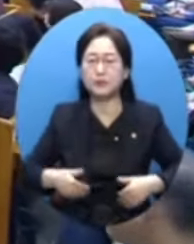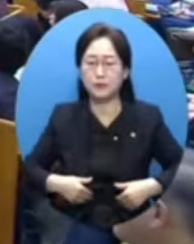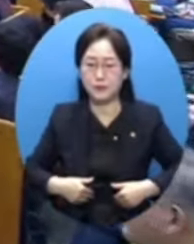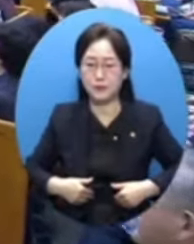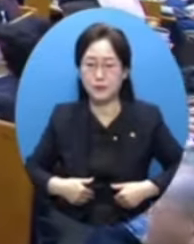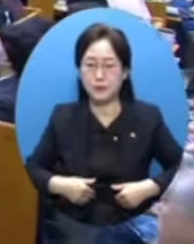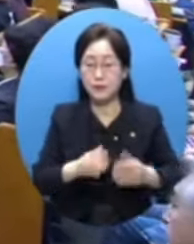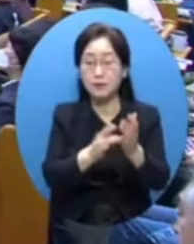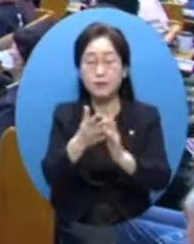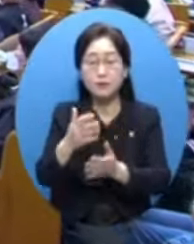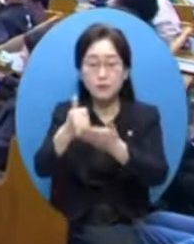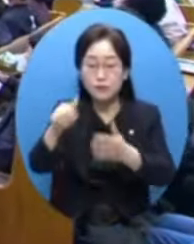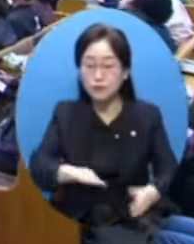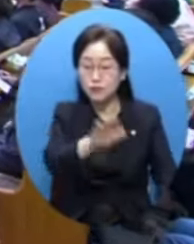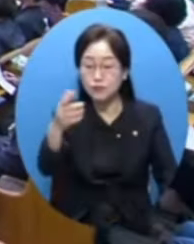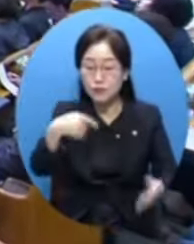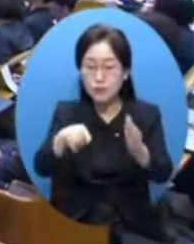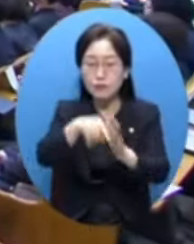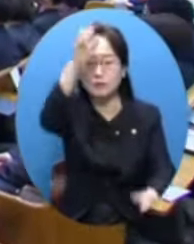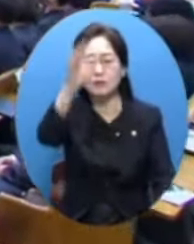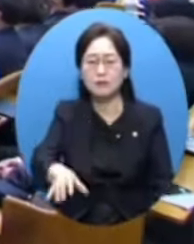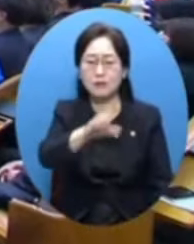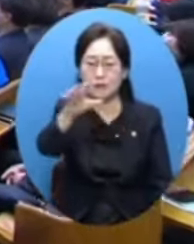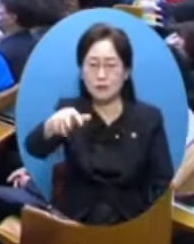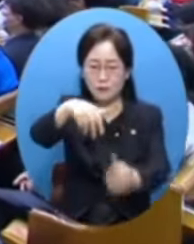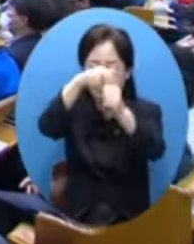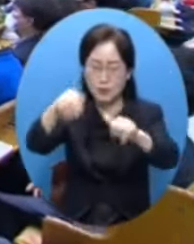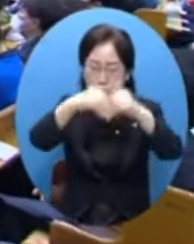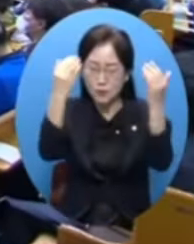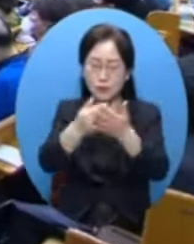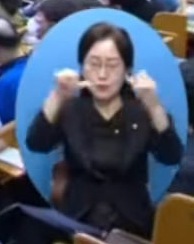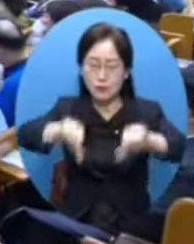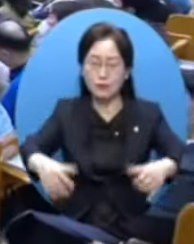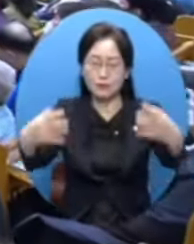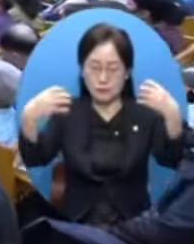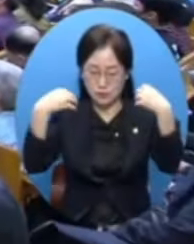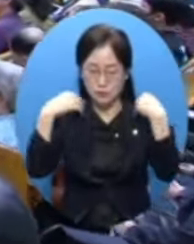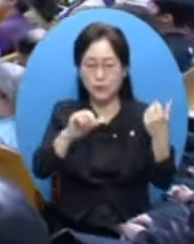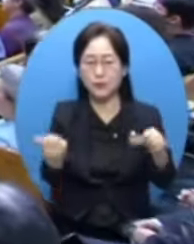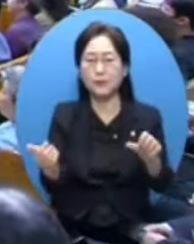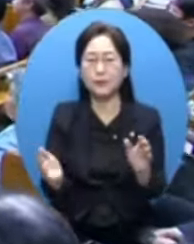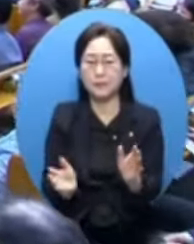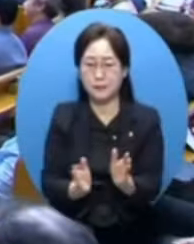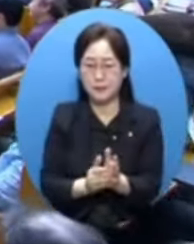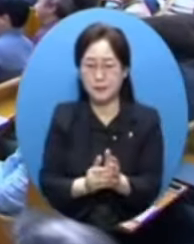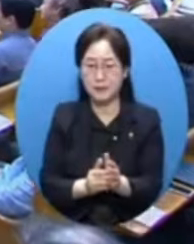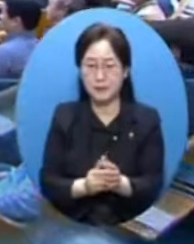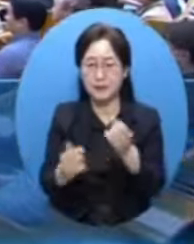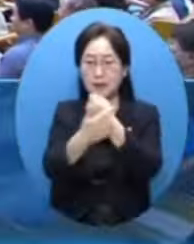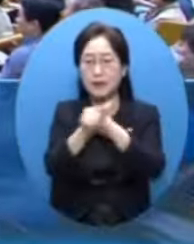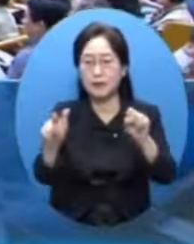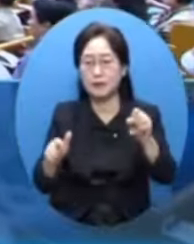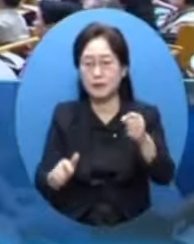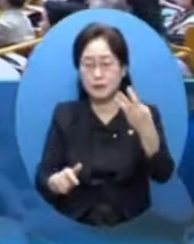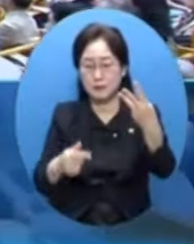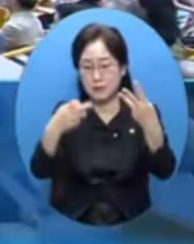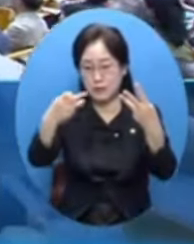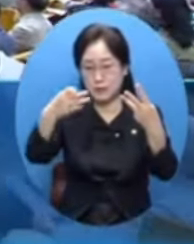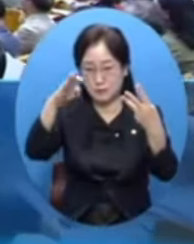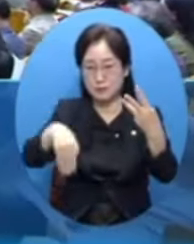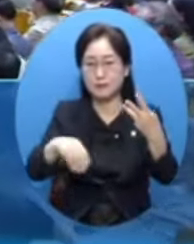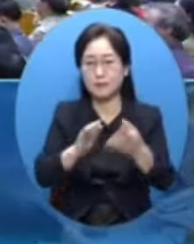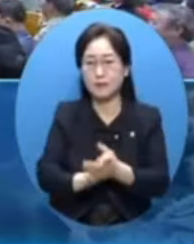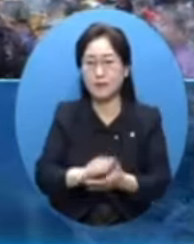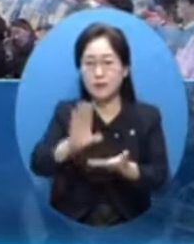예수님께서 우리를 위해서 십자가에서 모든 저주를 짊어지고 돌아가셨습니다. 갈라디아서 3장 13절